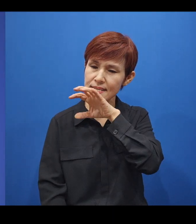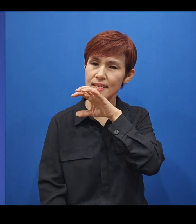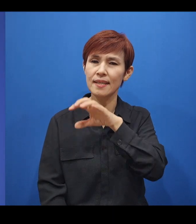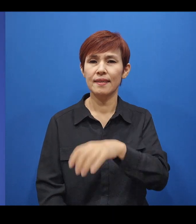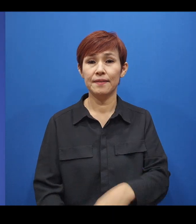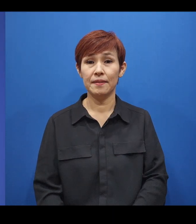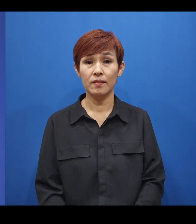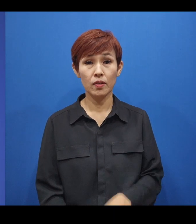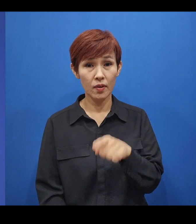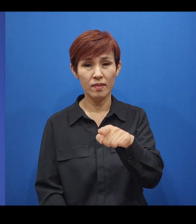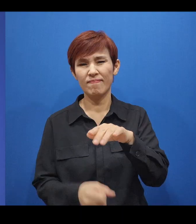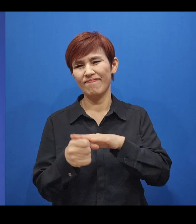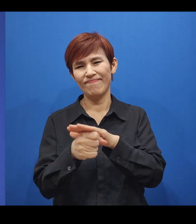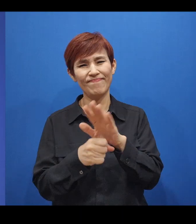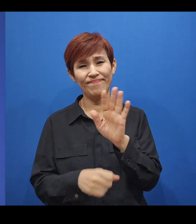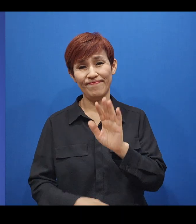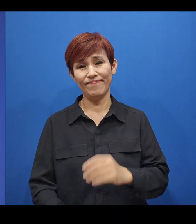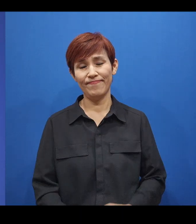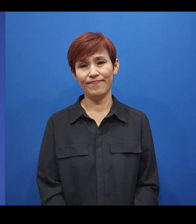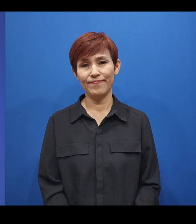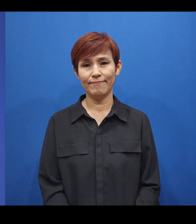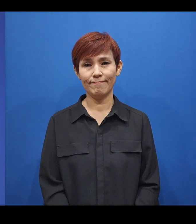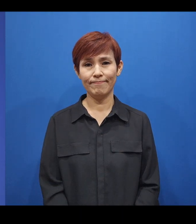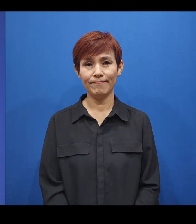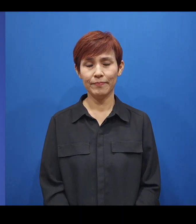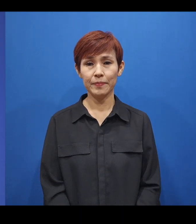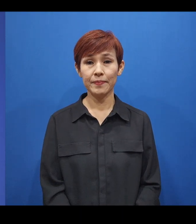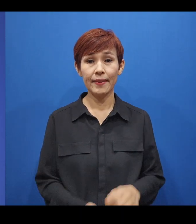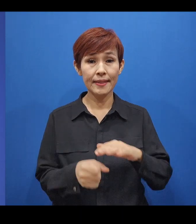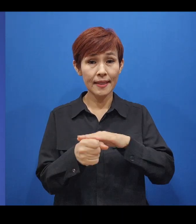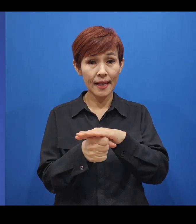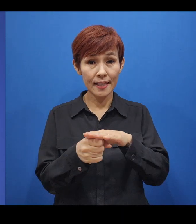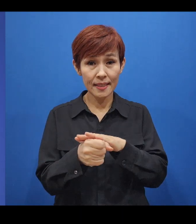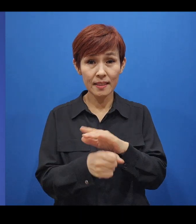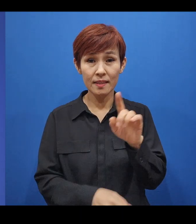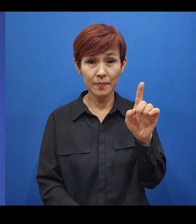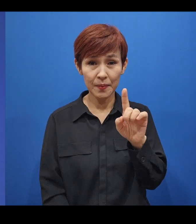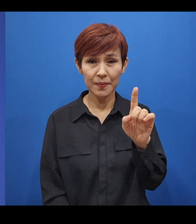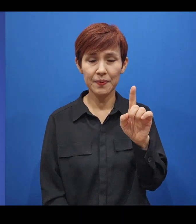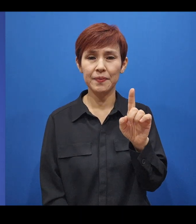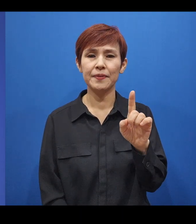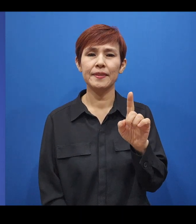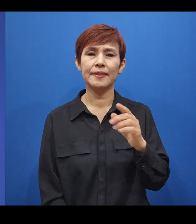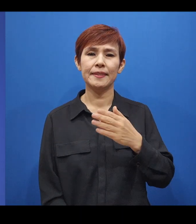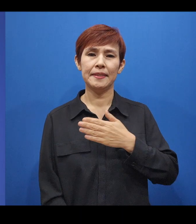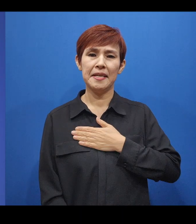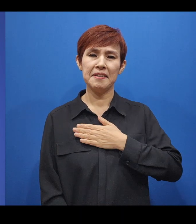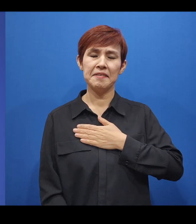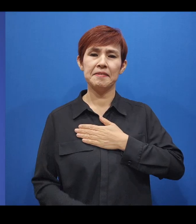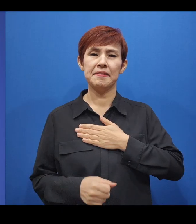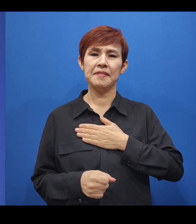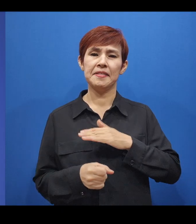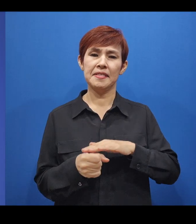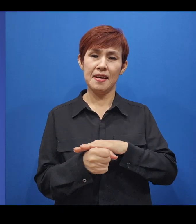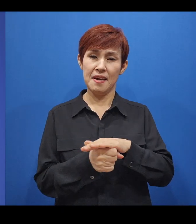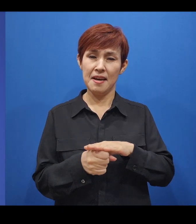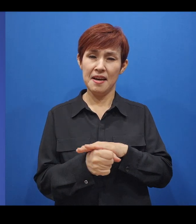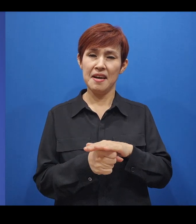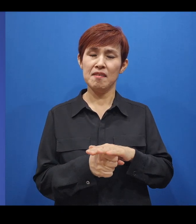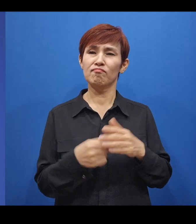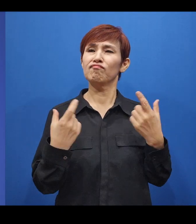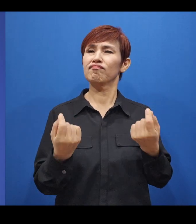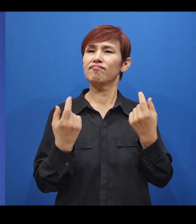그건 사랑이 아니에요. 그래서 이런 사랑은 자기 사랑의 확장과 다르지